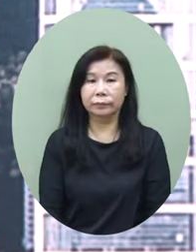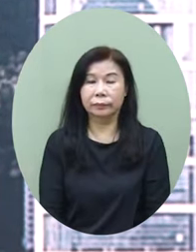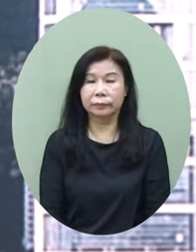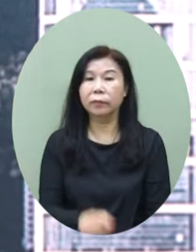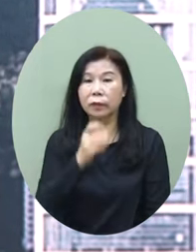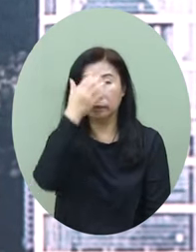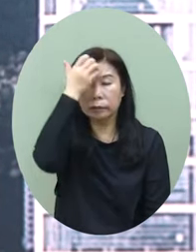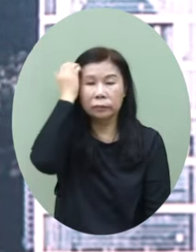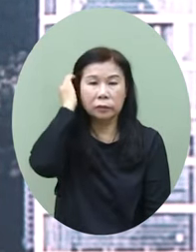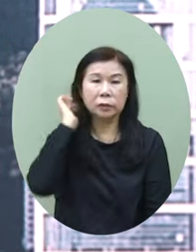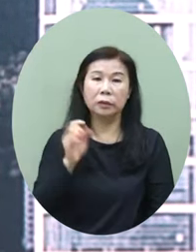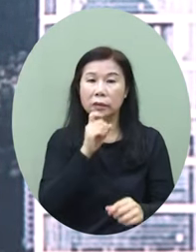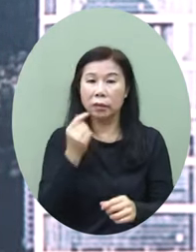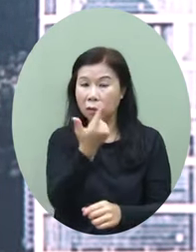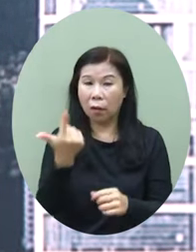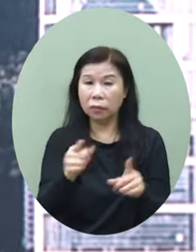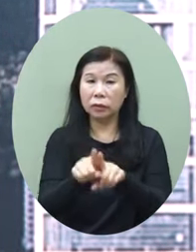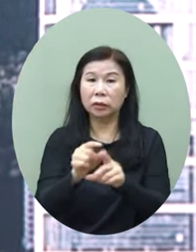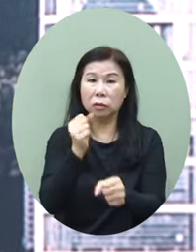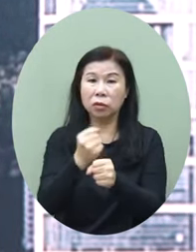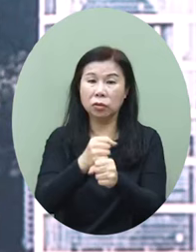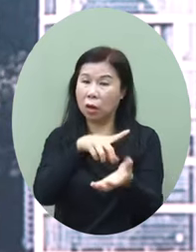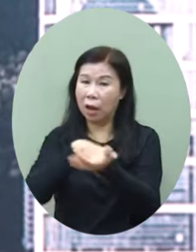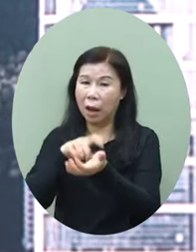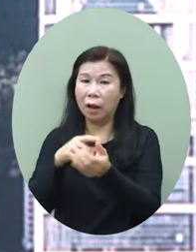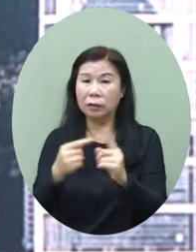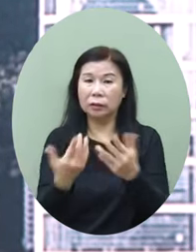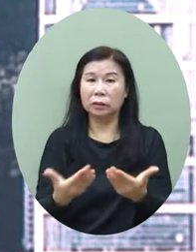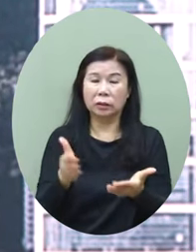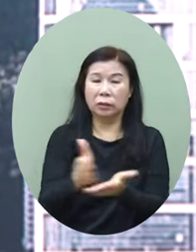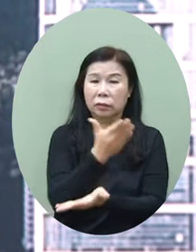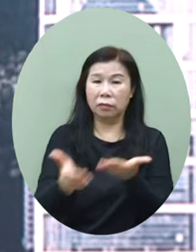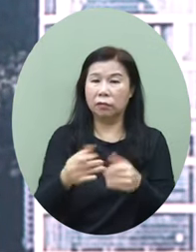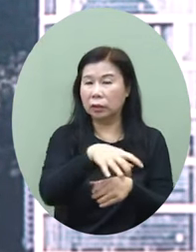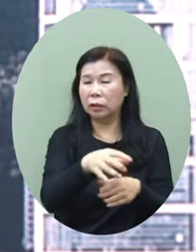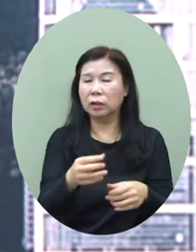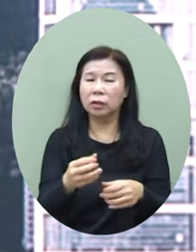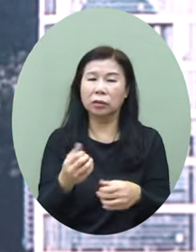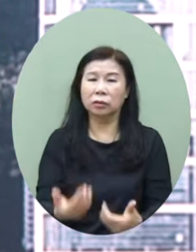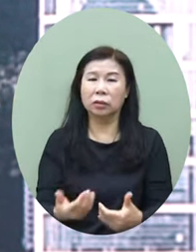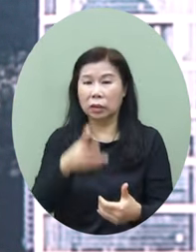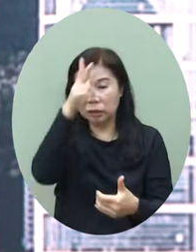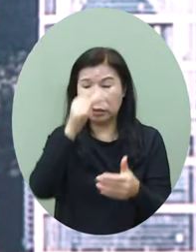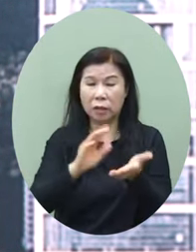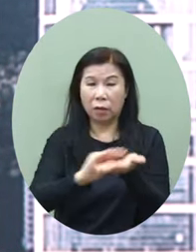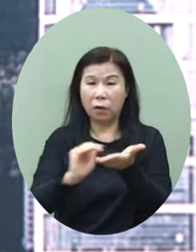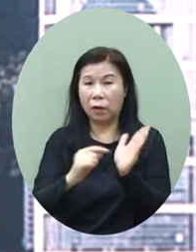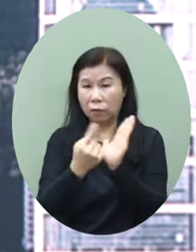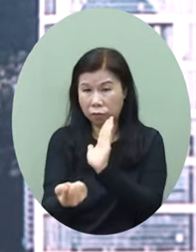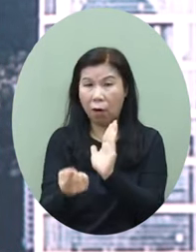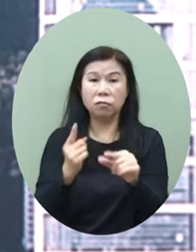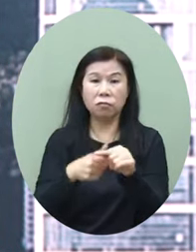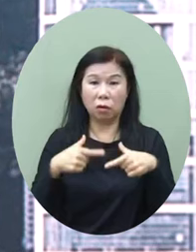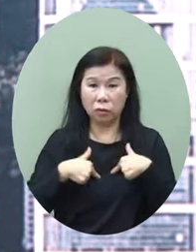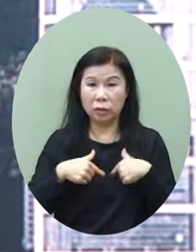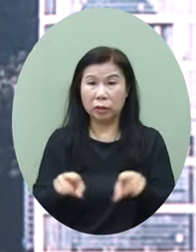每次我們都有大量需要跟進做執法工作其實又分散了衛生防護中心的人力